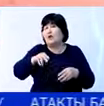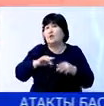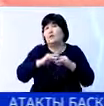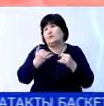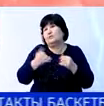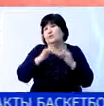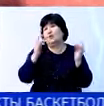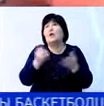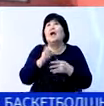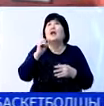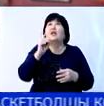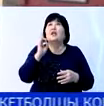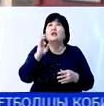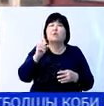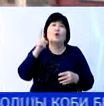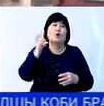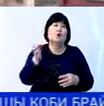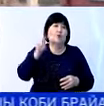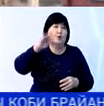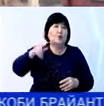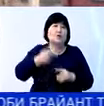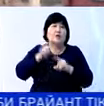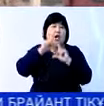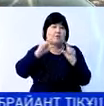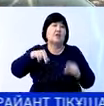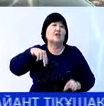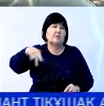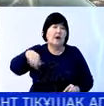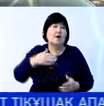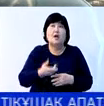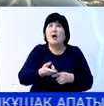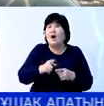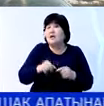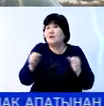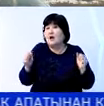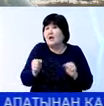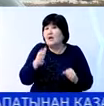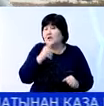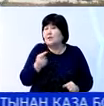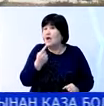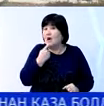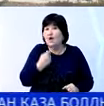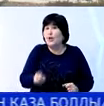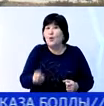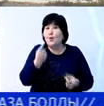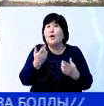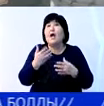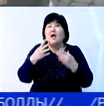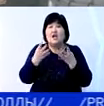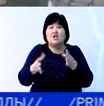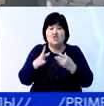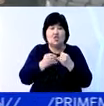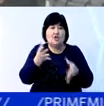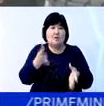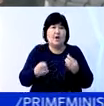салынса. Еркебұлан секілді жүздеген оқушы осылай мектепке қатынап жүр. Әсіресе қыс мезгілінде қиындық туғызады. Жер балшық